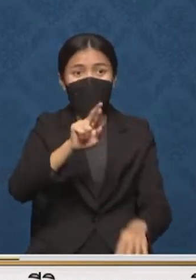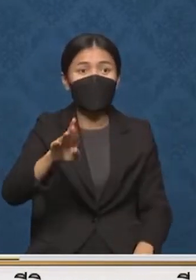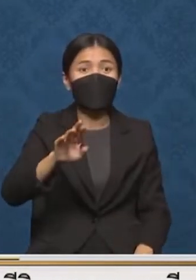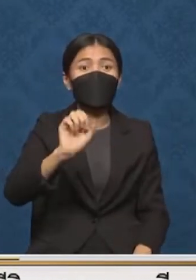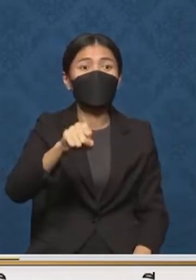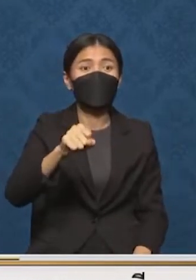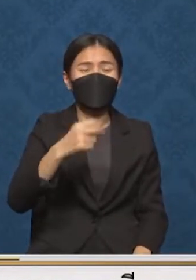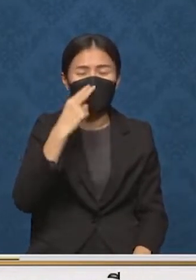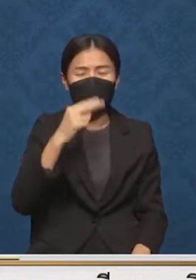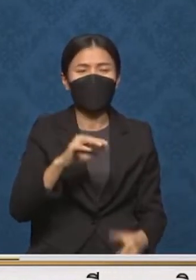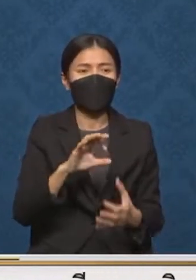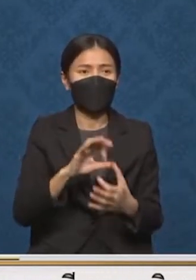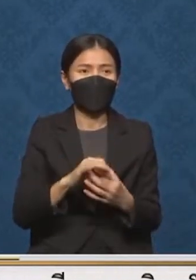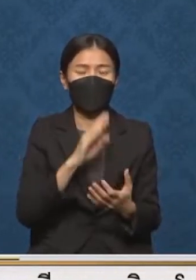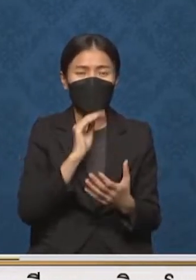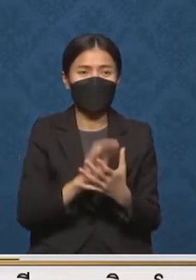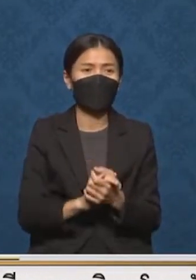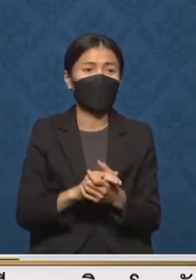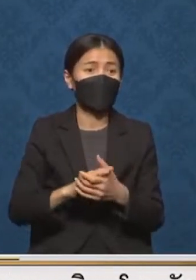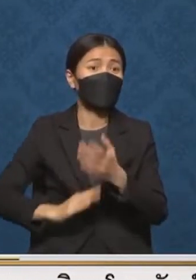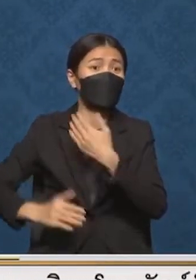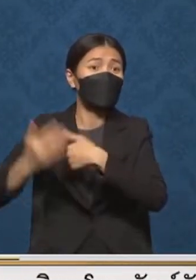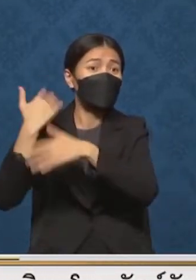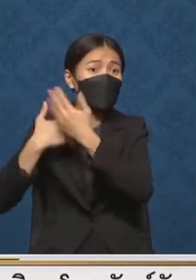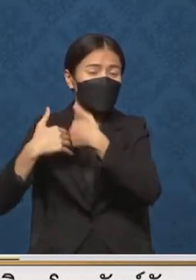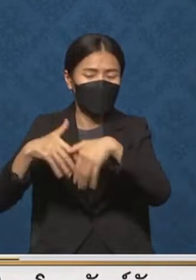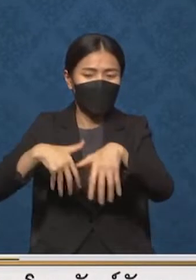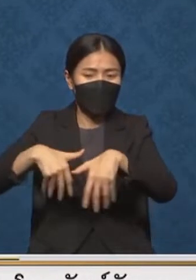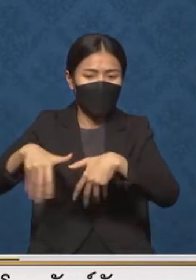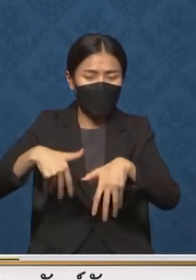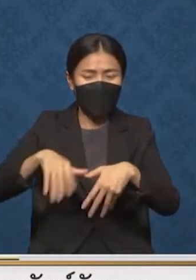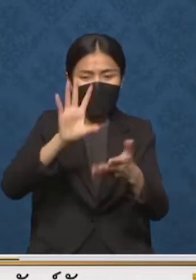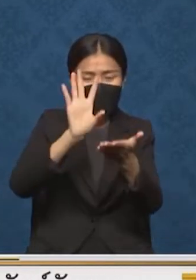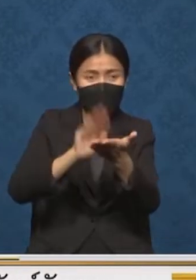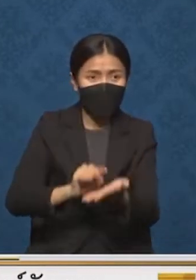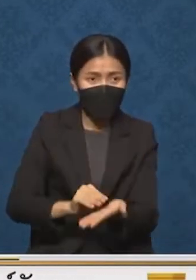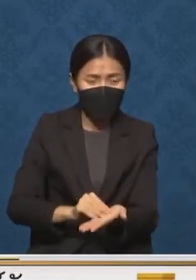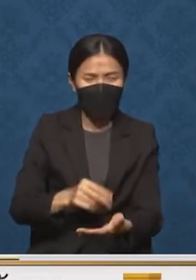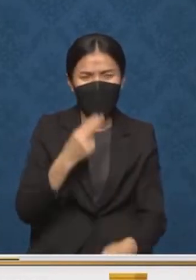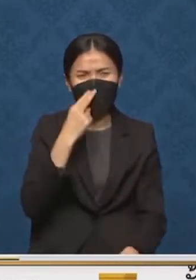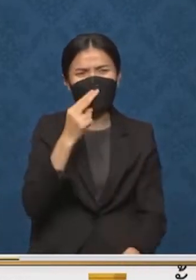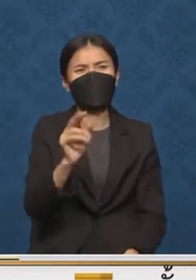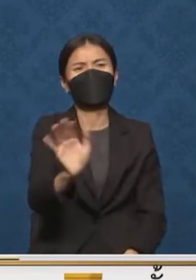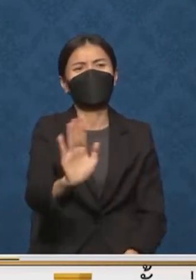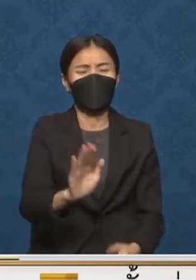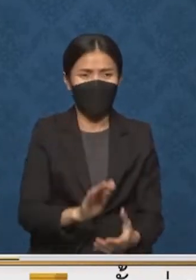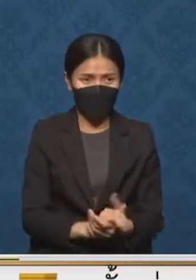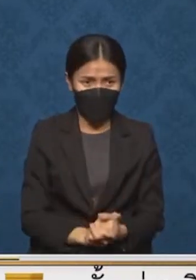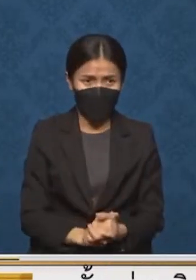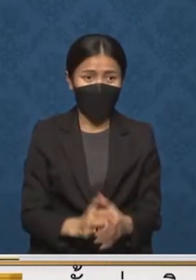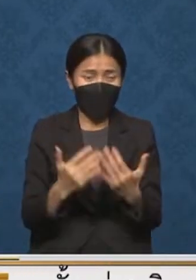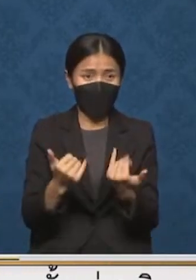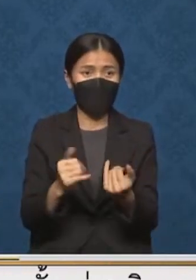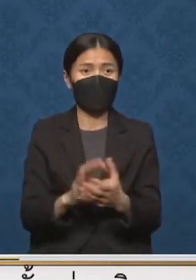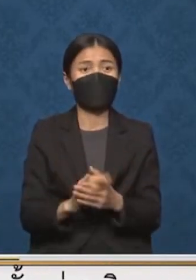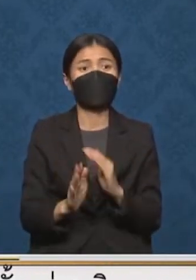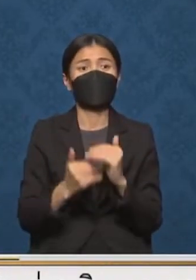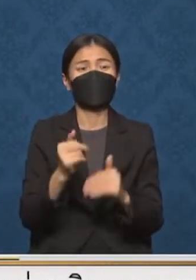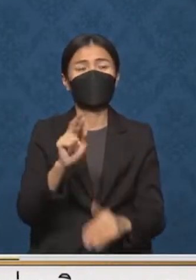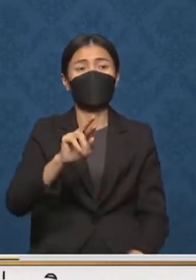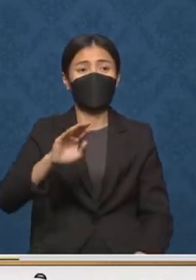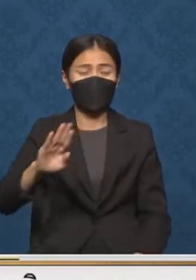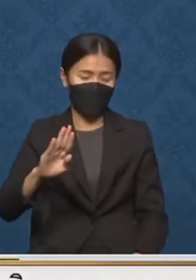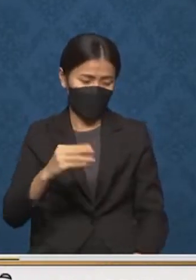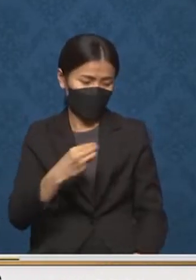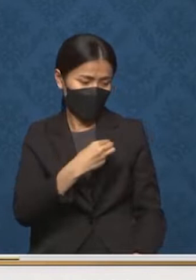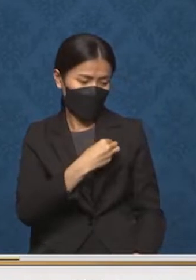การทำทะเตีนฐานอัดอนวันนี้ไมไดทำใหชีตปeenพัฒนาระบบของพฒจัทานเหลยนรธฏิมาราเข็ม ศิลปะวิทยา 1.5